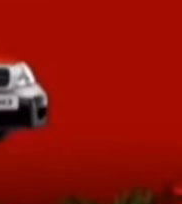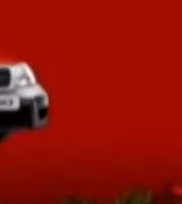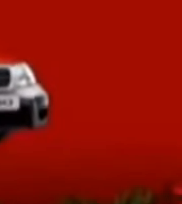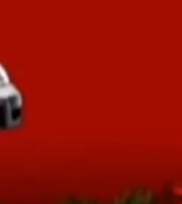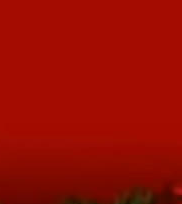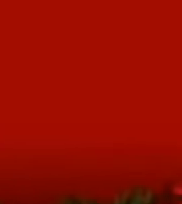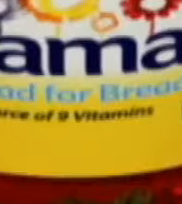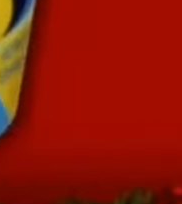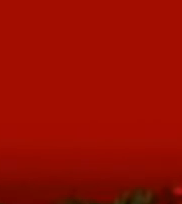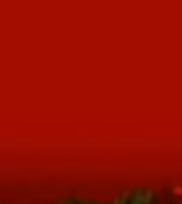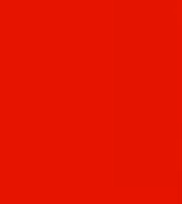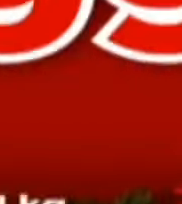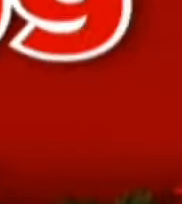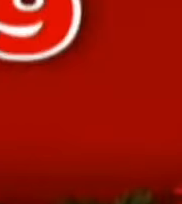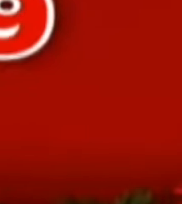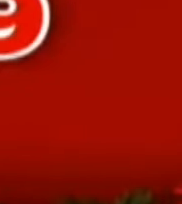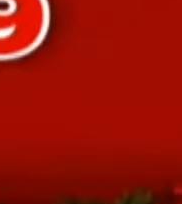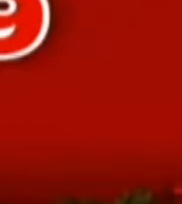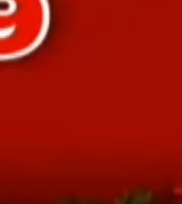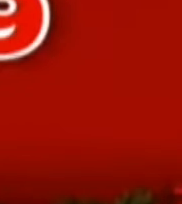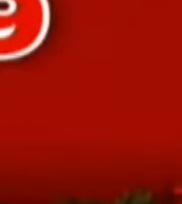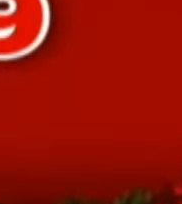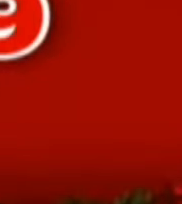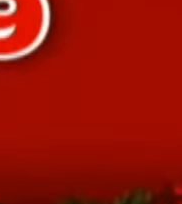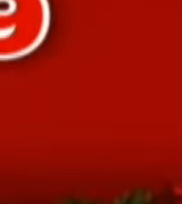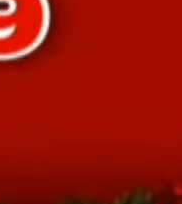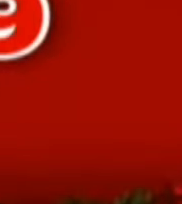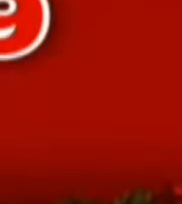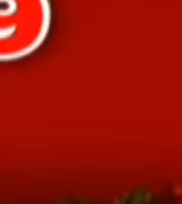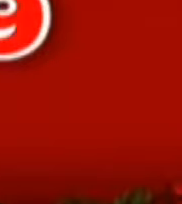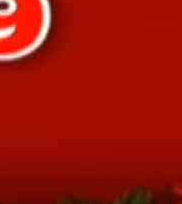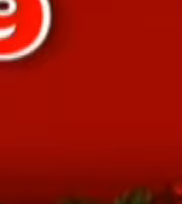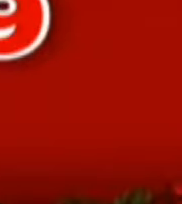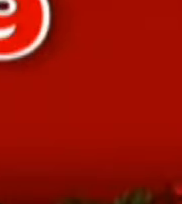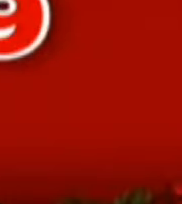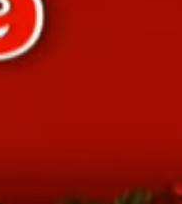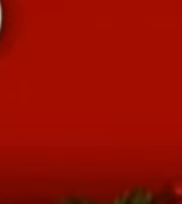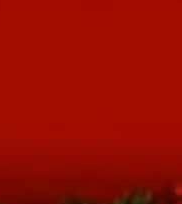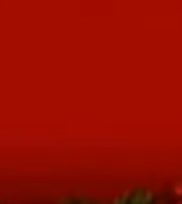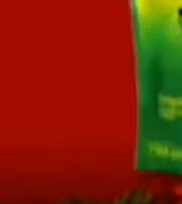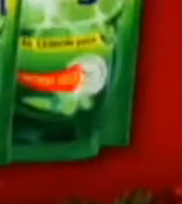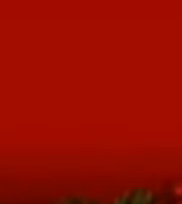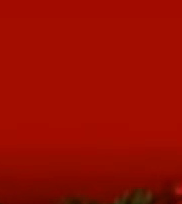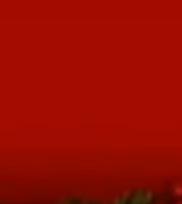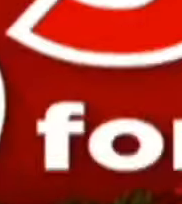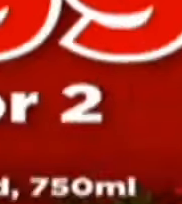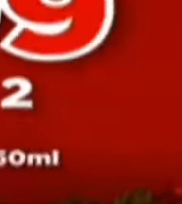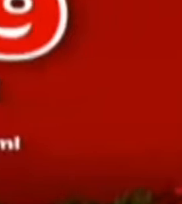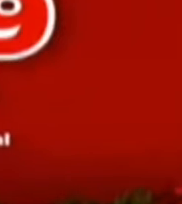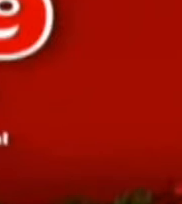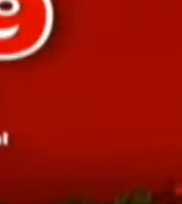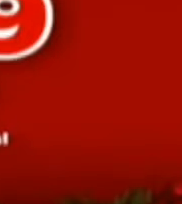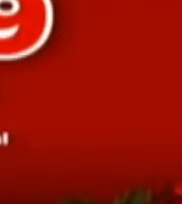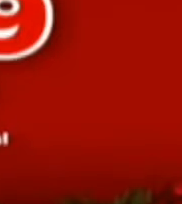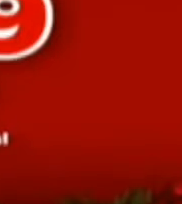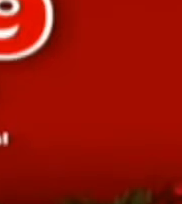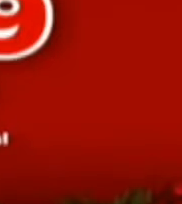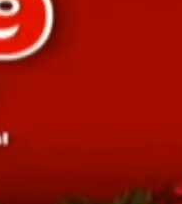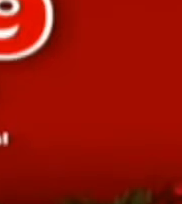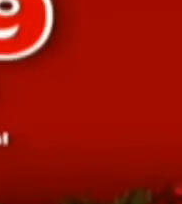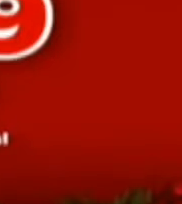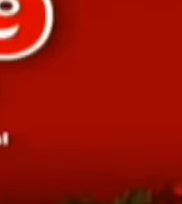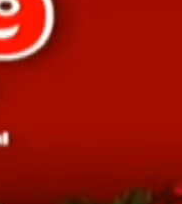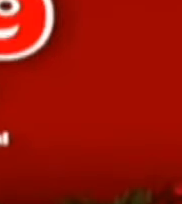Get the season savings at OK, like Rama's Bread for Bread for a low $31.99. Sunlight dishwashing liquid